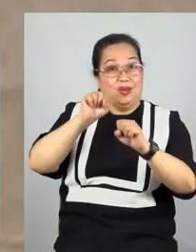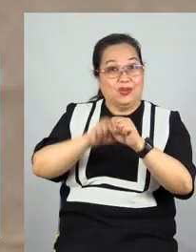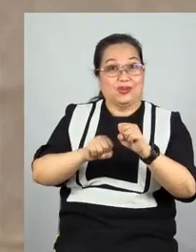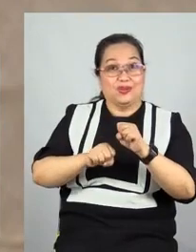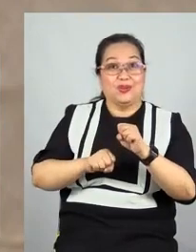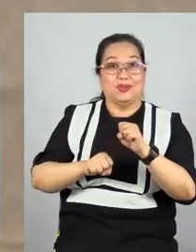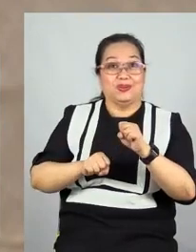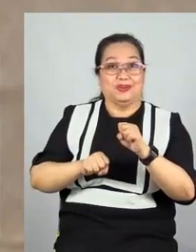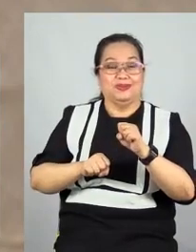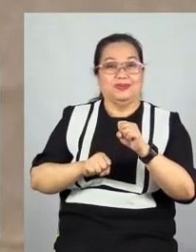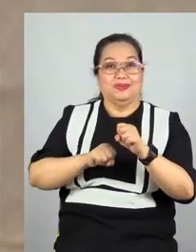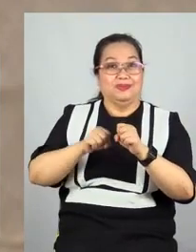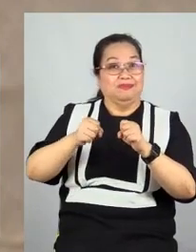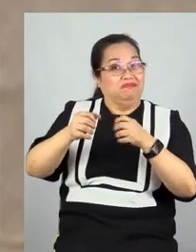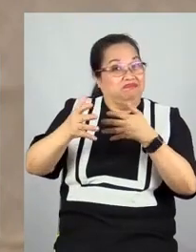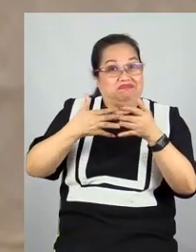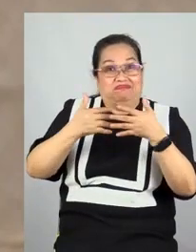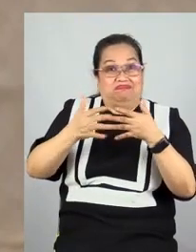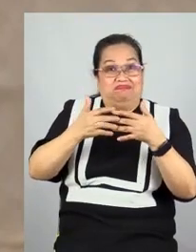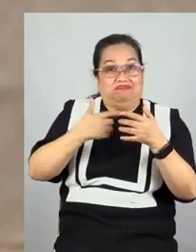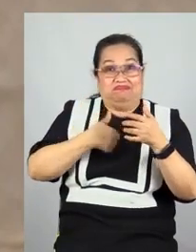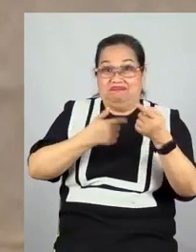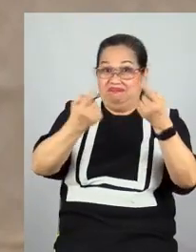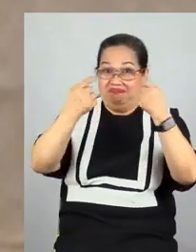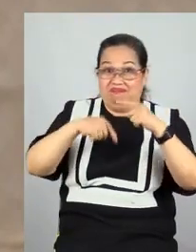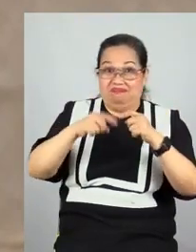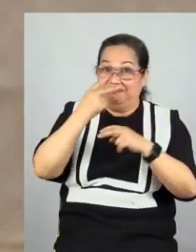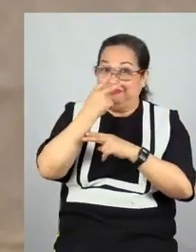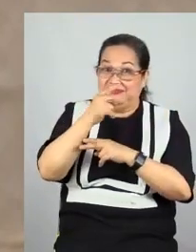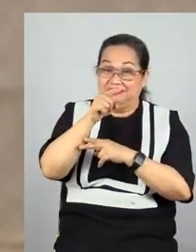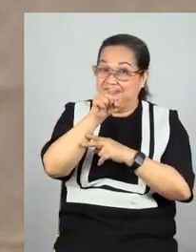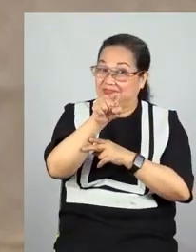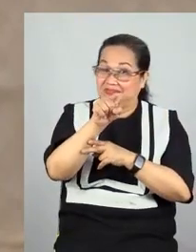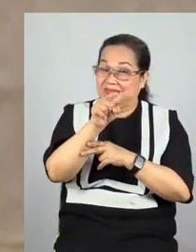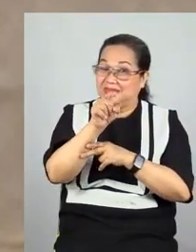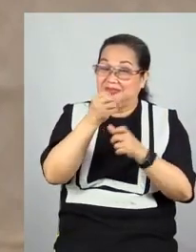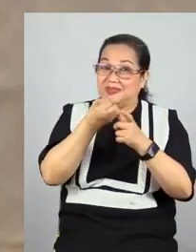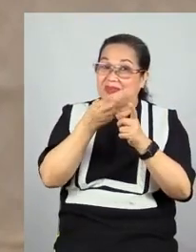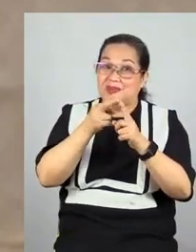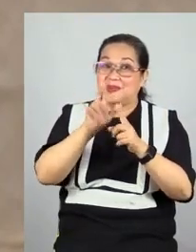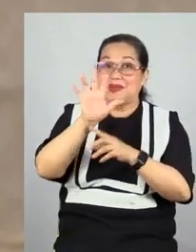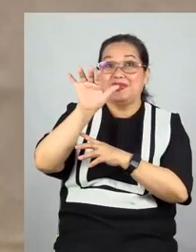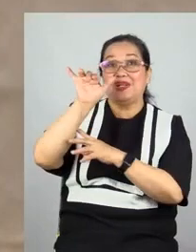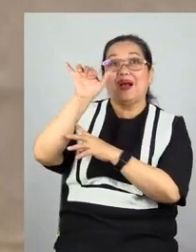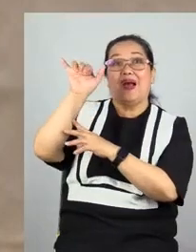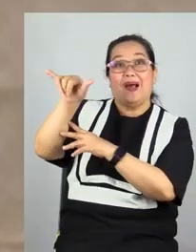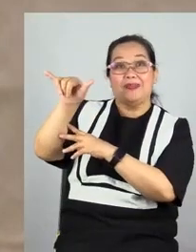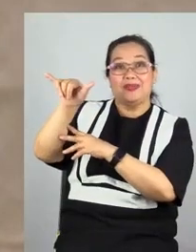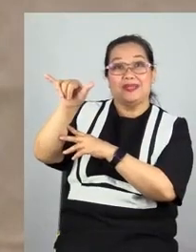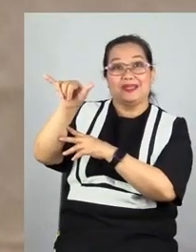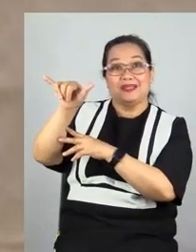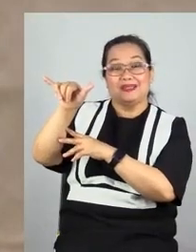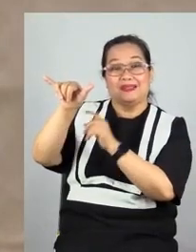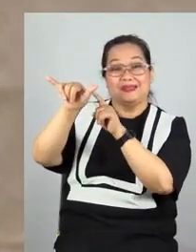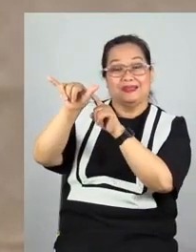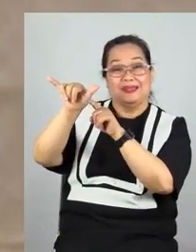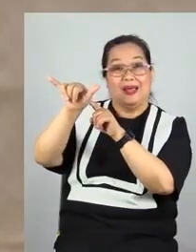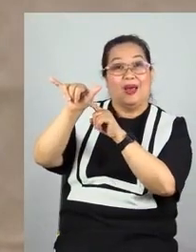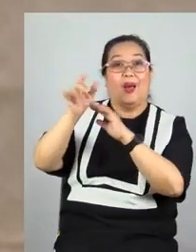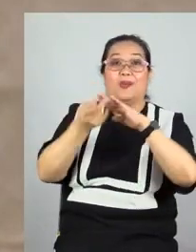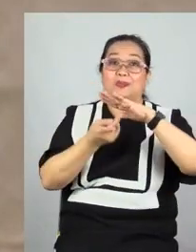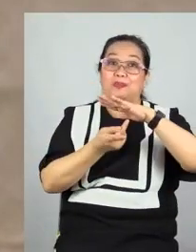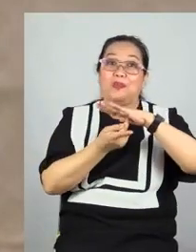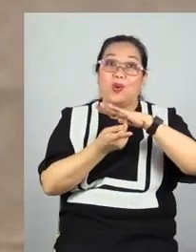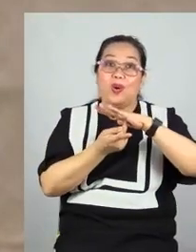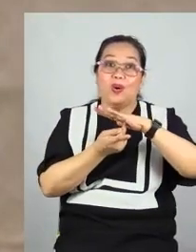that whether I come and see you or am absent po kasi si Paul dahil siya ay